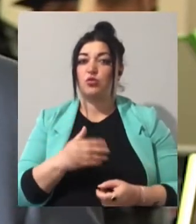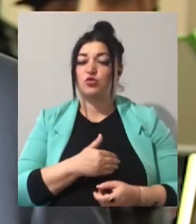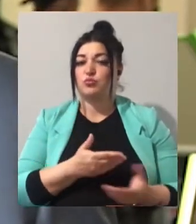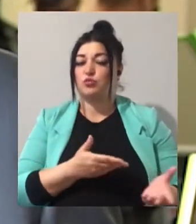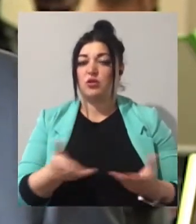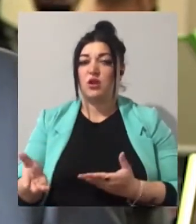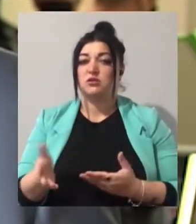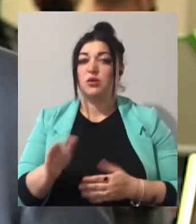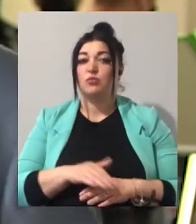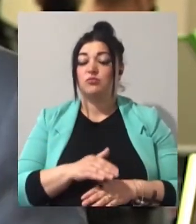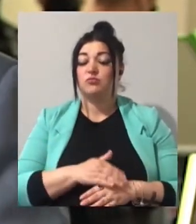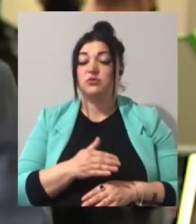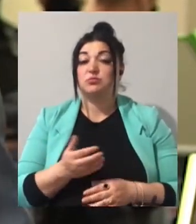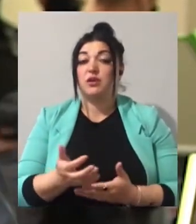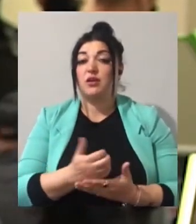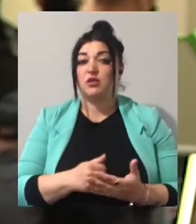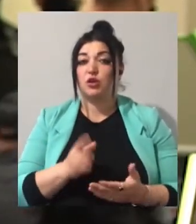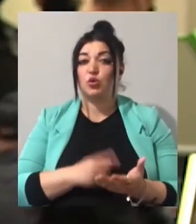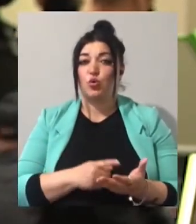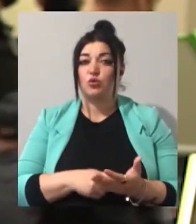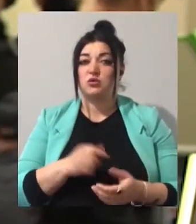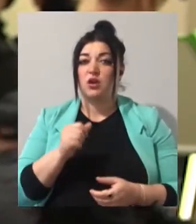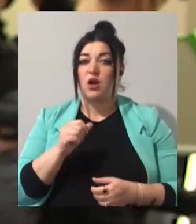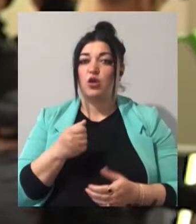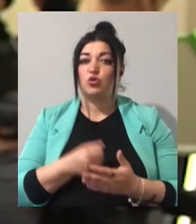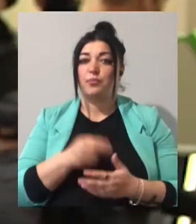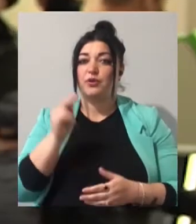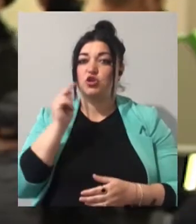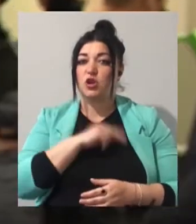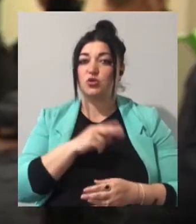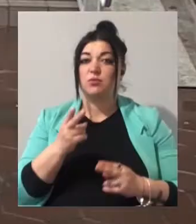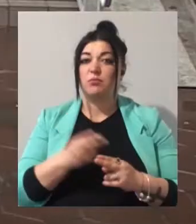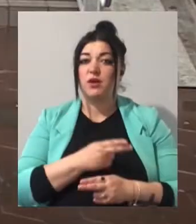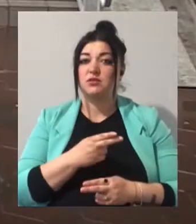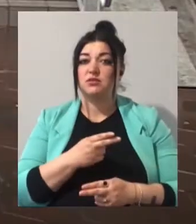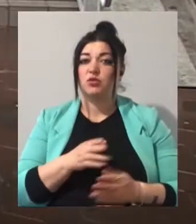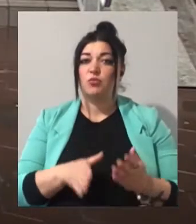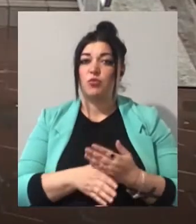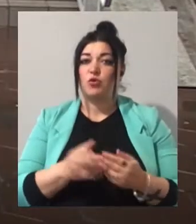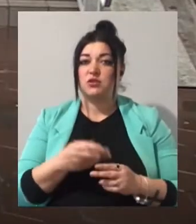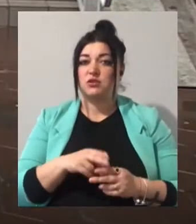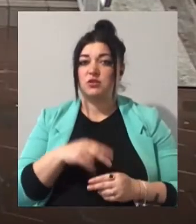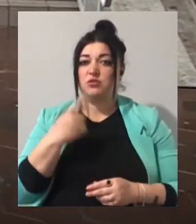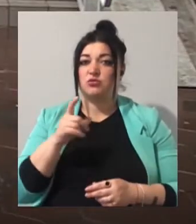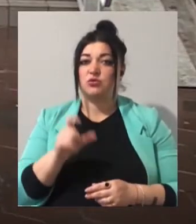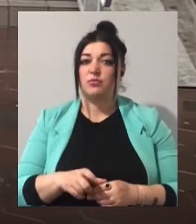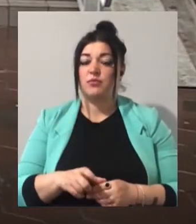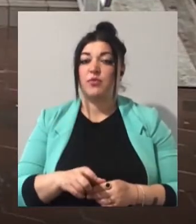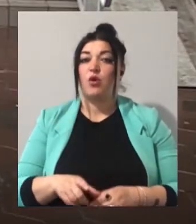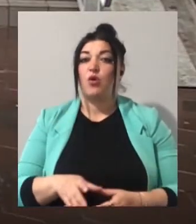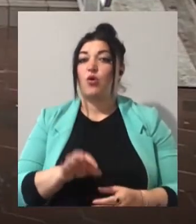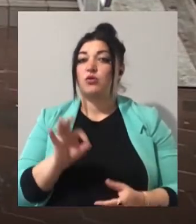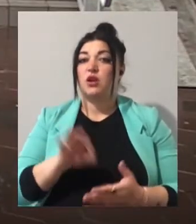збирайте докази її винуватості або причетності без допомоги цієї особи. Одразу після засідання суду